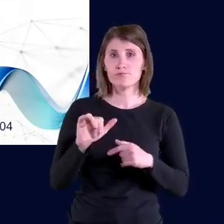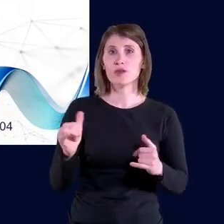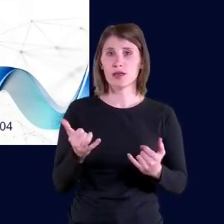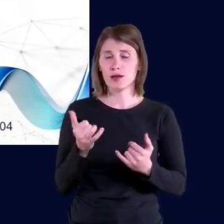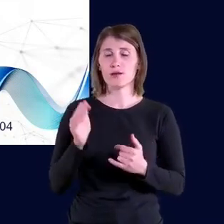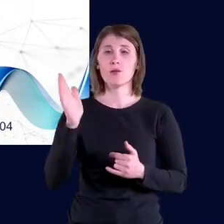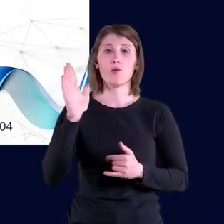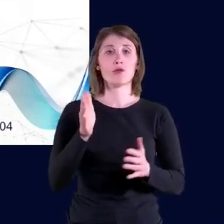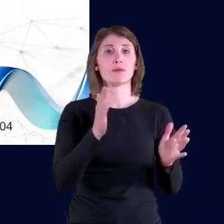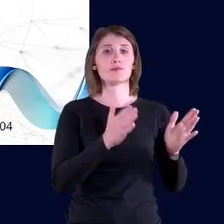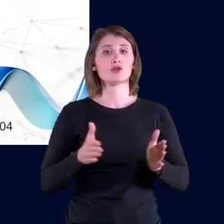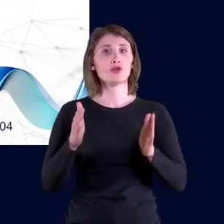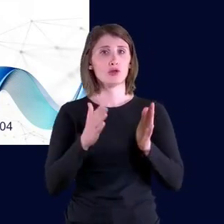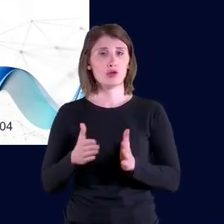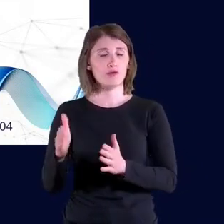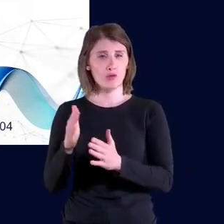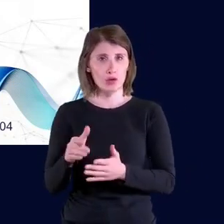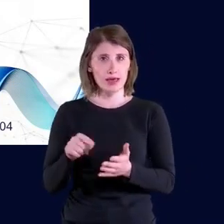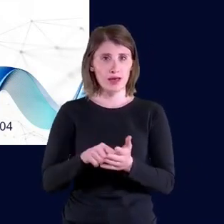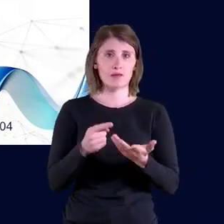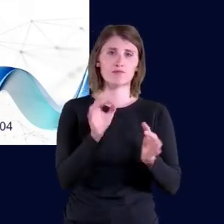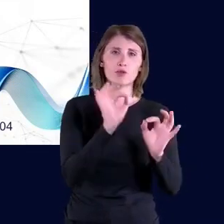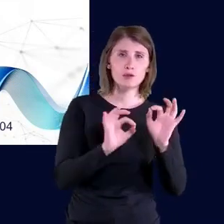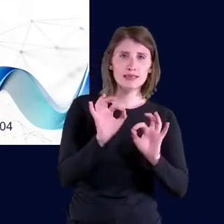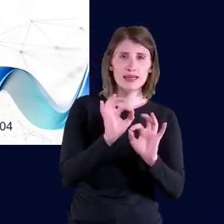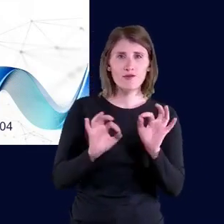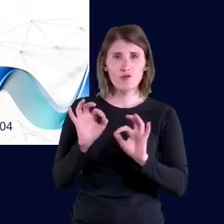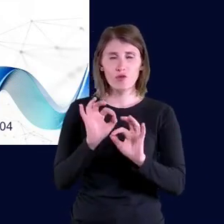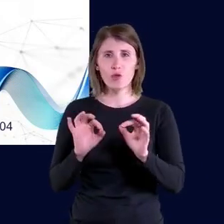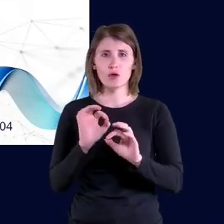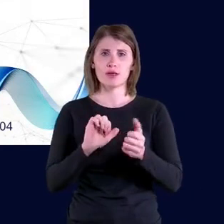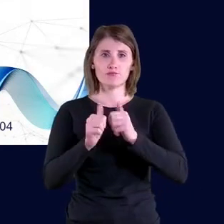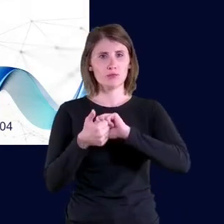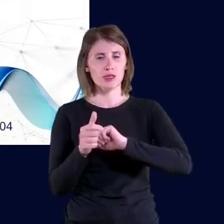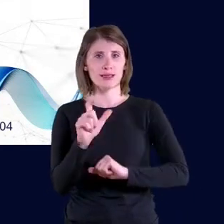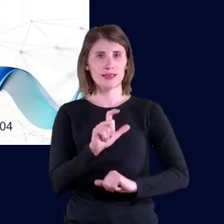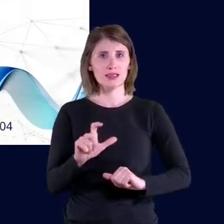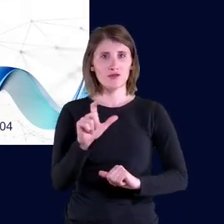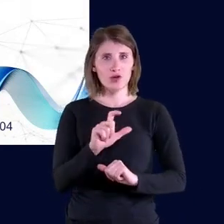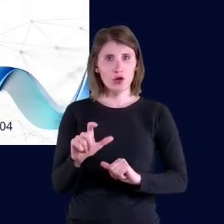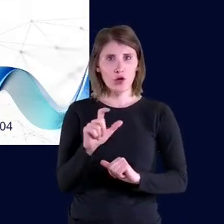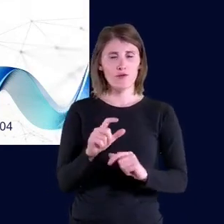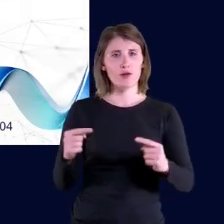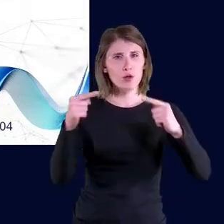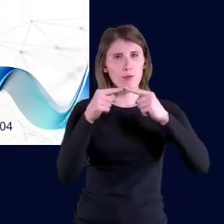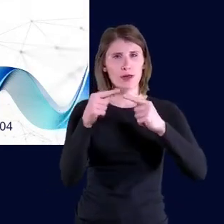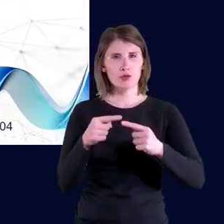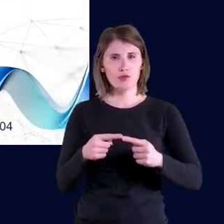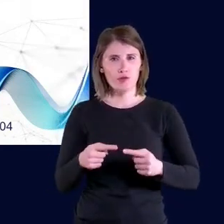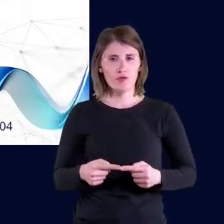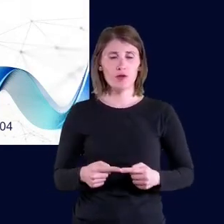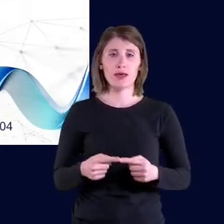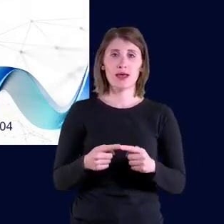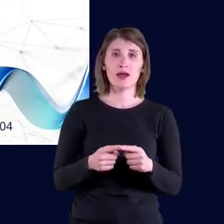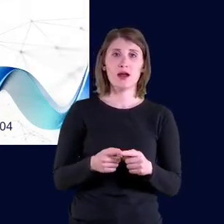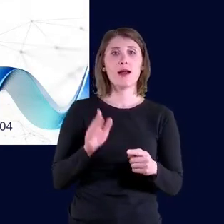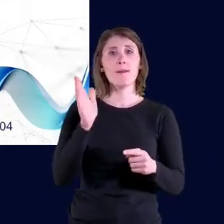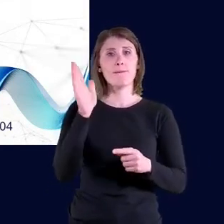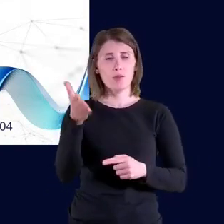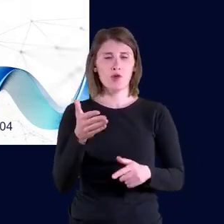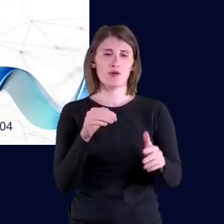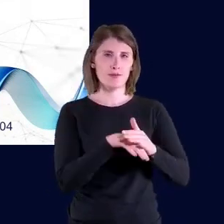obiektów cyfrowych ich konserwację ucyfrowienie standaryzację aż po proces